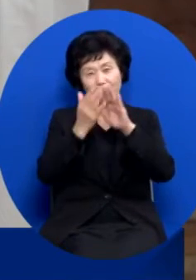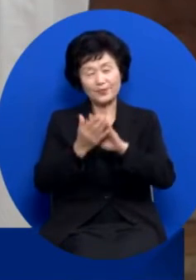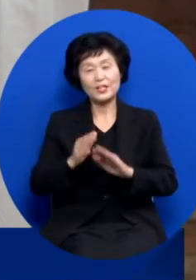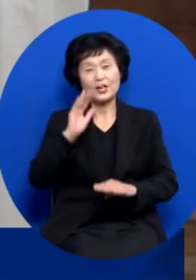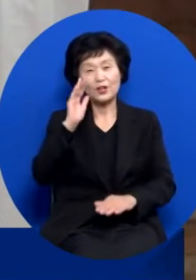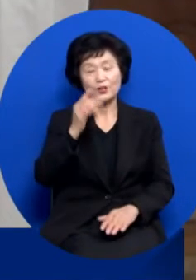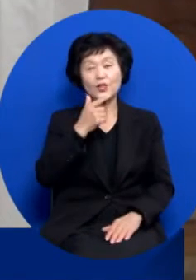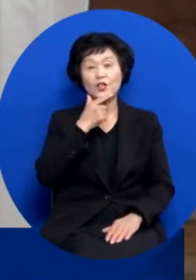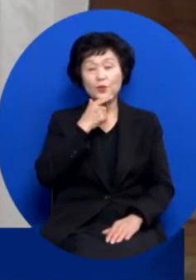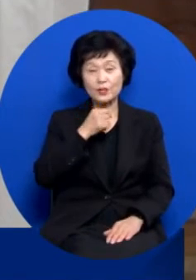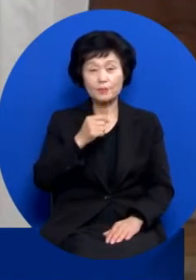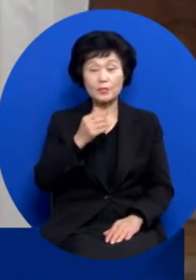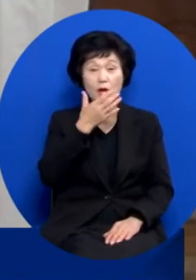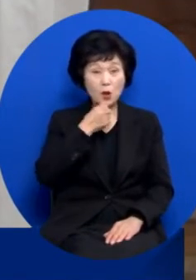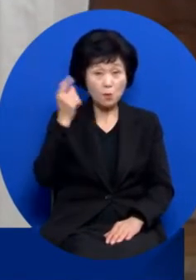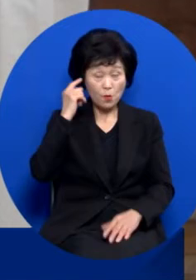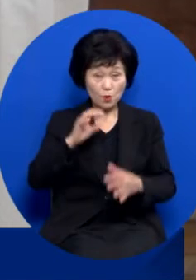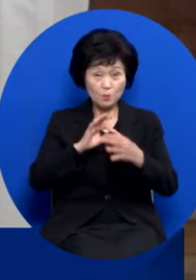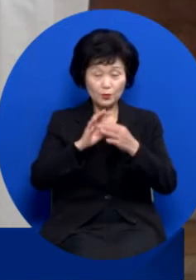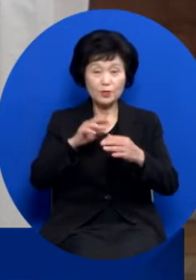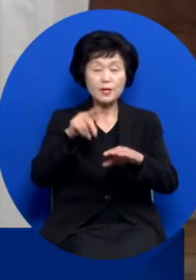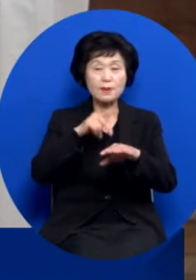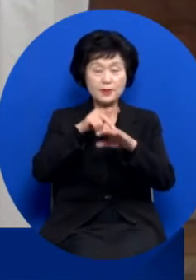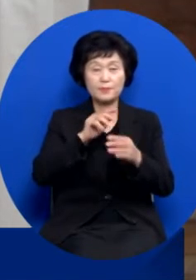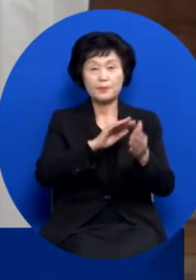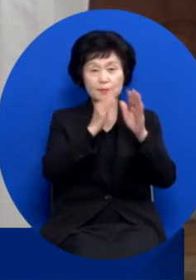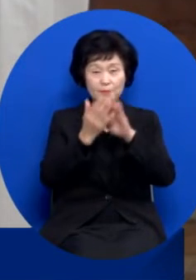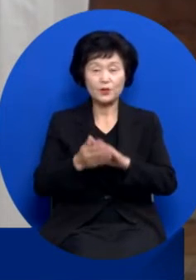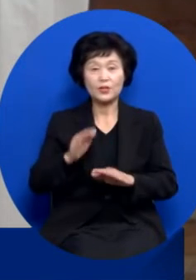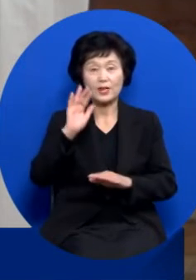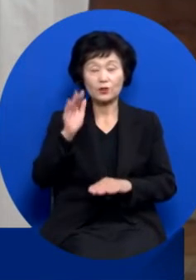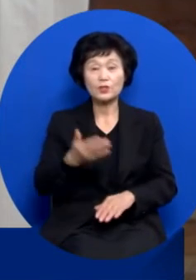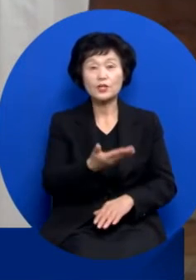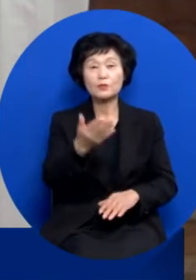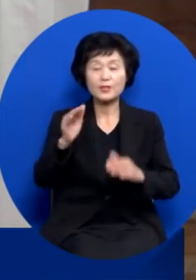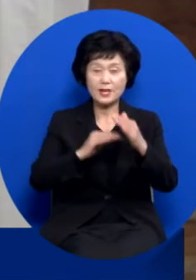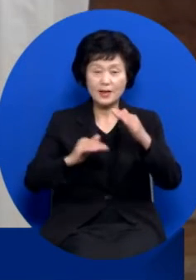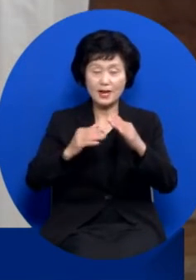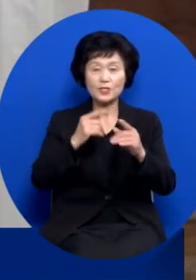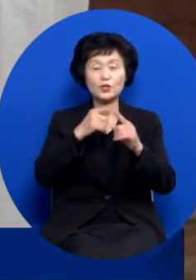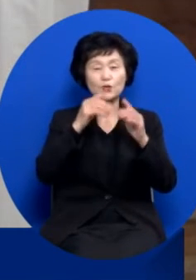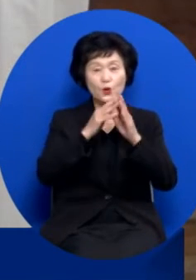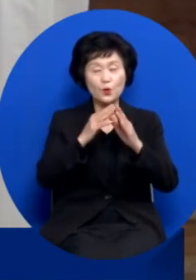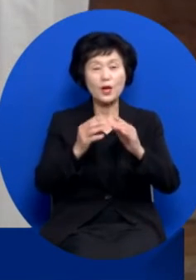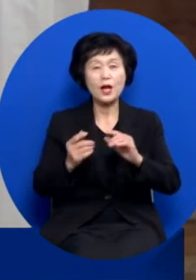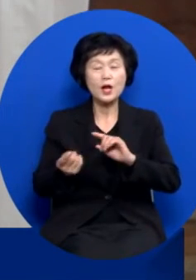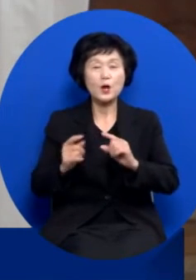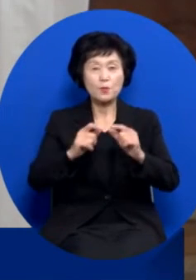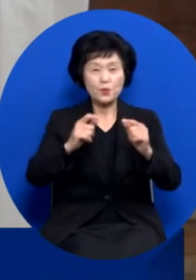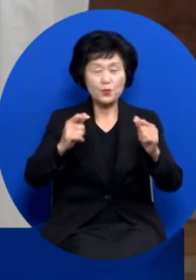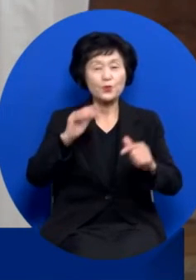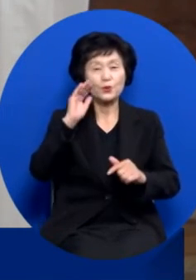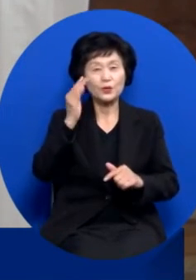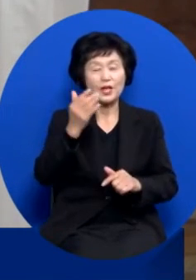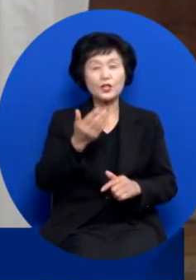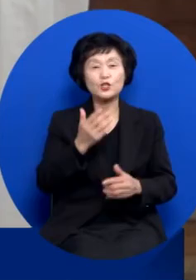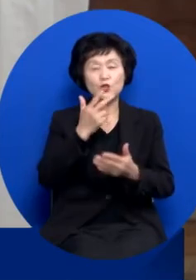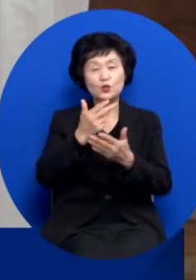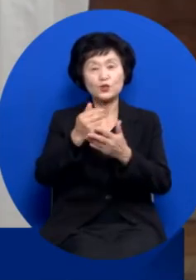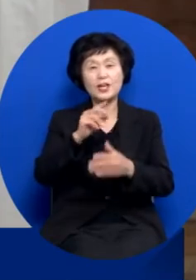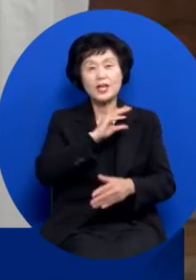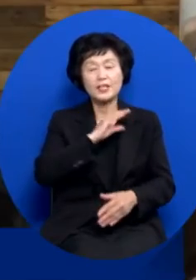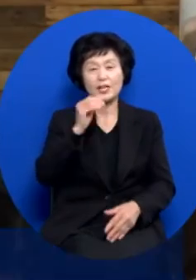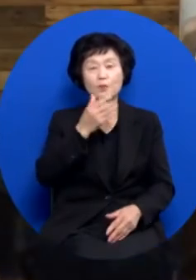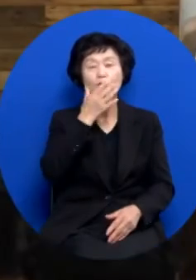필리핀이 변화되고 여러분의 가정과 교회가 놀랍게 부흥하게 되기를 우리 주님의 이름으로 축원합니다.